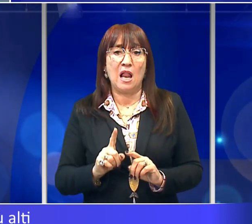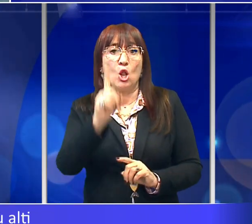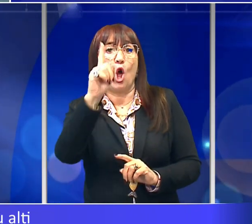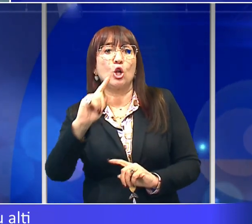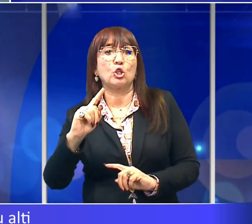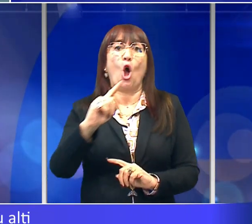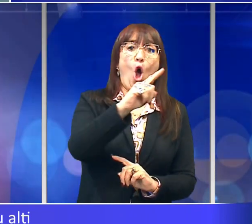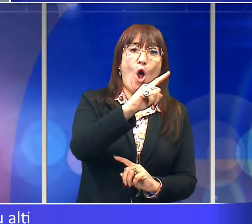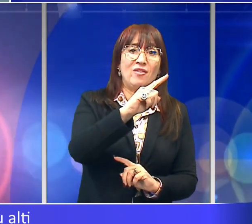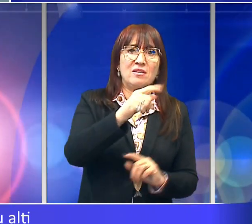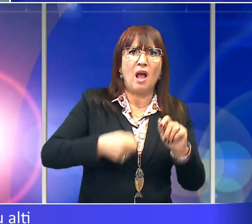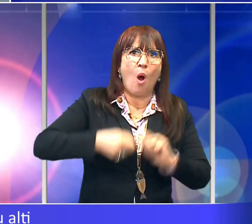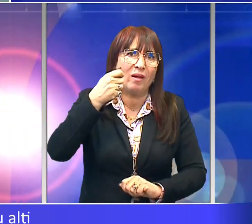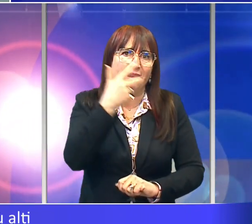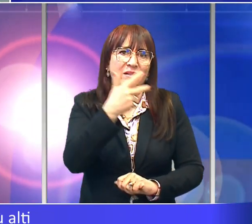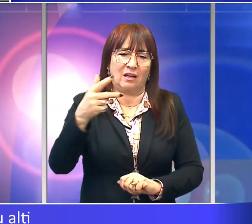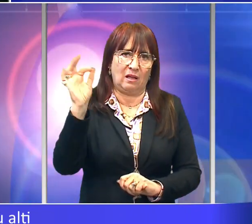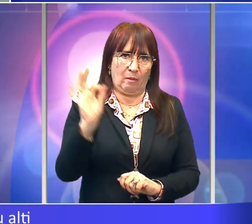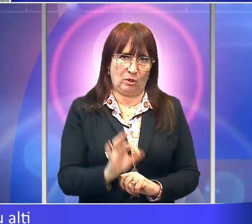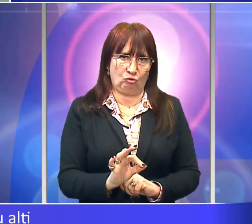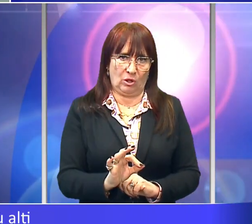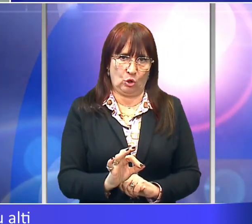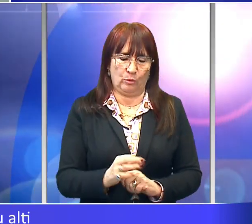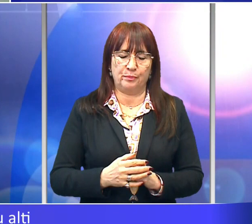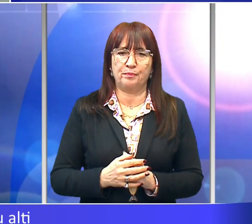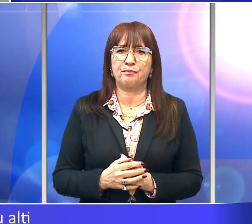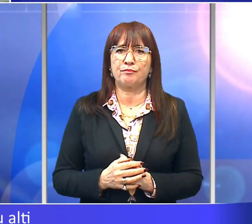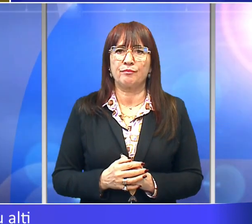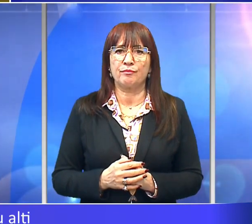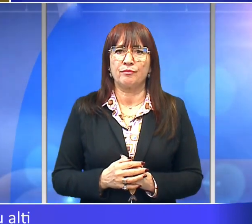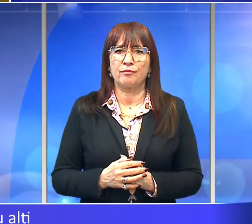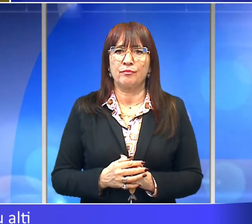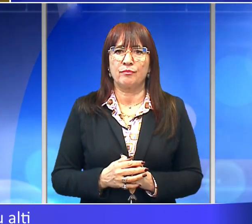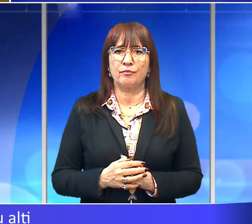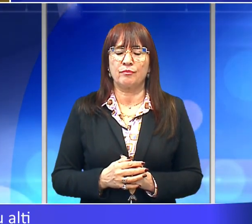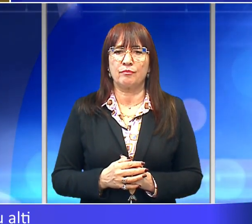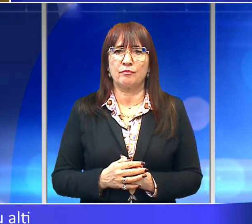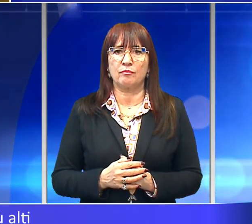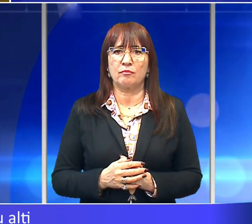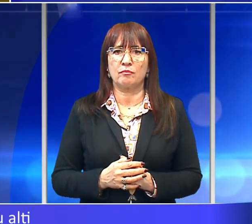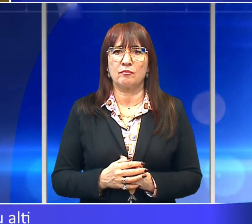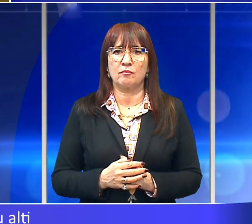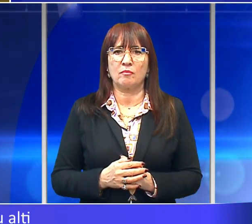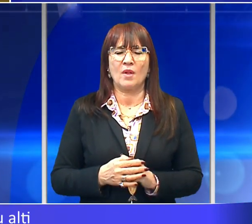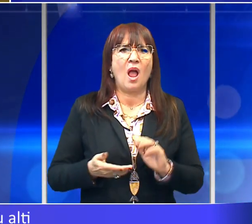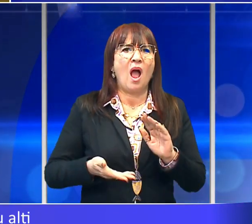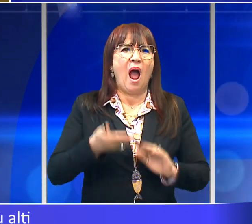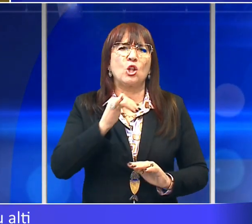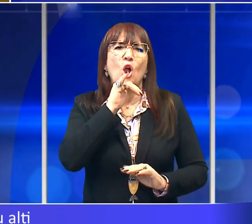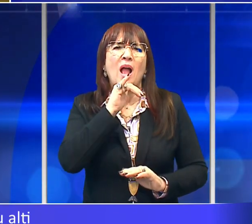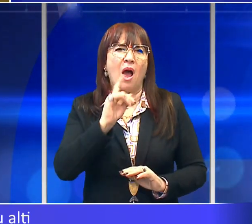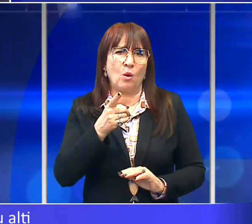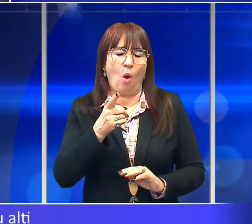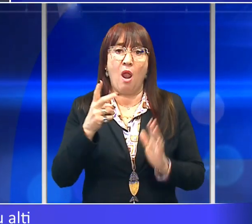nord-ovest del 33%. Ad essere rimasti alti sono gli oneri di sistema e